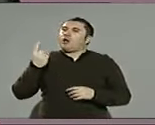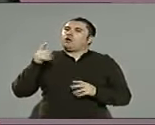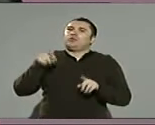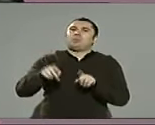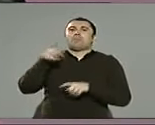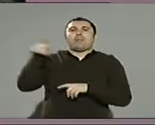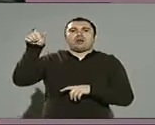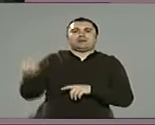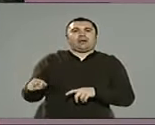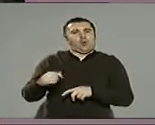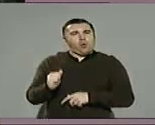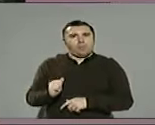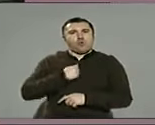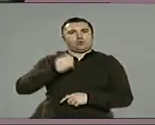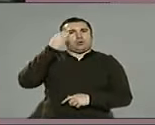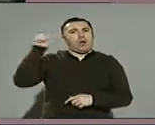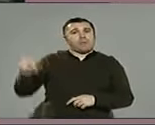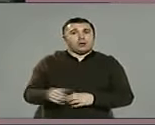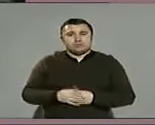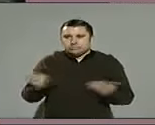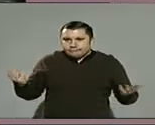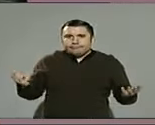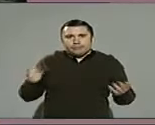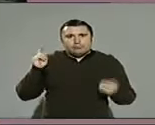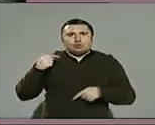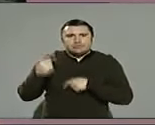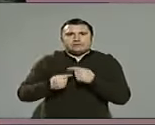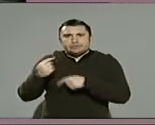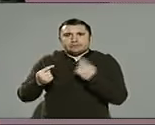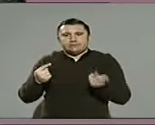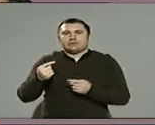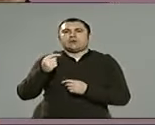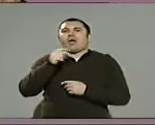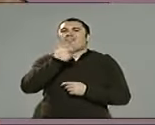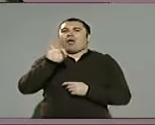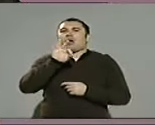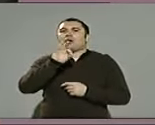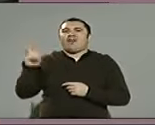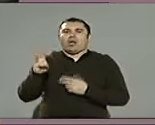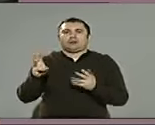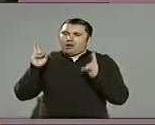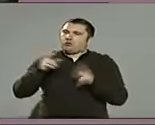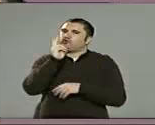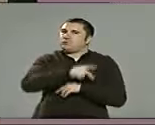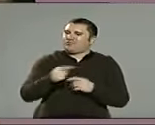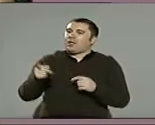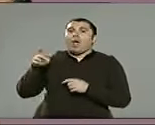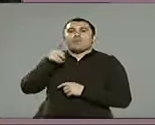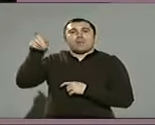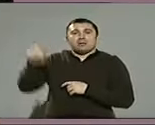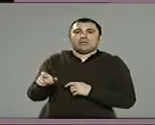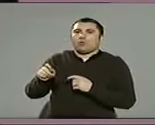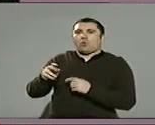Yorgos Papandreou so weit gehen musste. Frank Walter hat recht, der hat jeden Respekt von uns verdient. Und er ist einer von